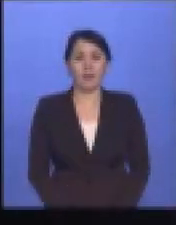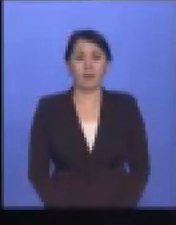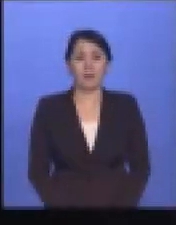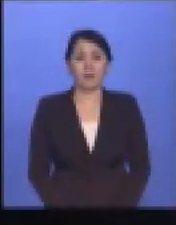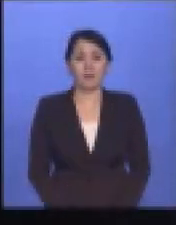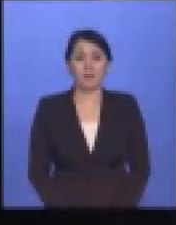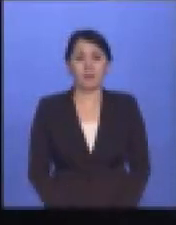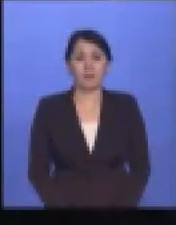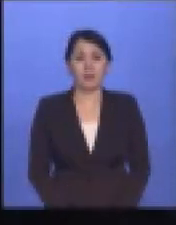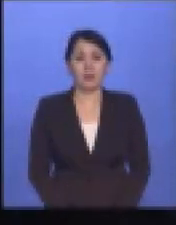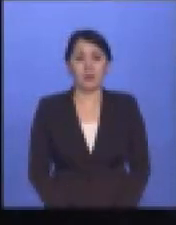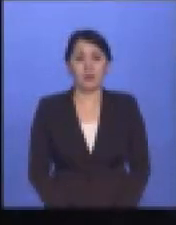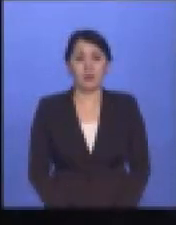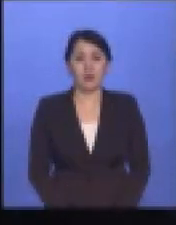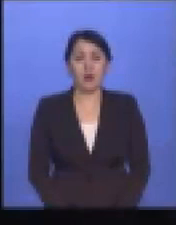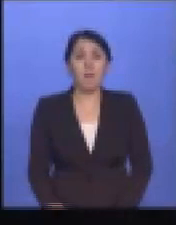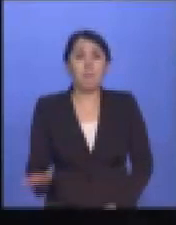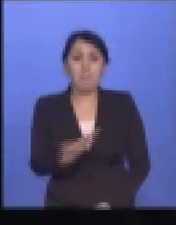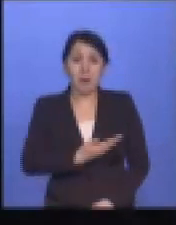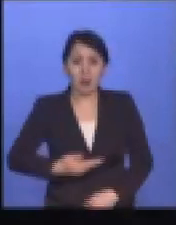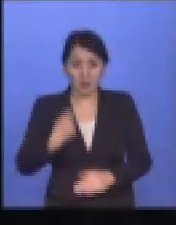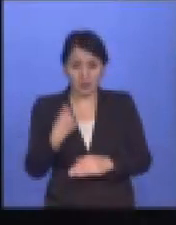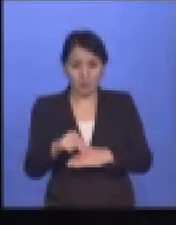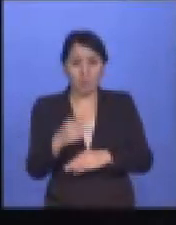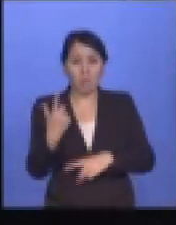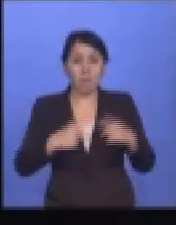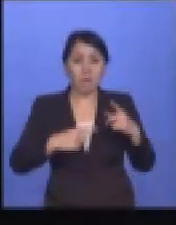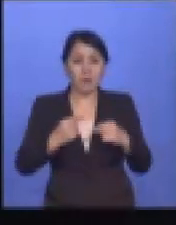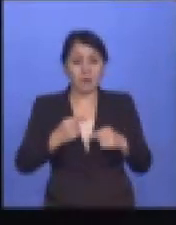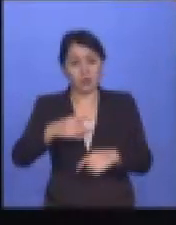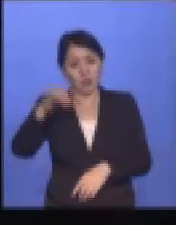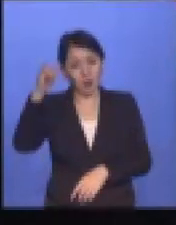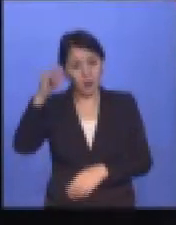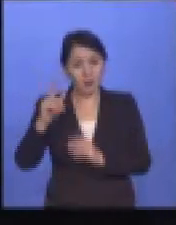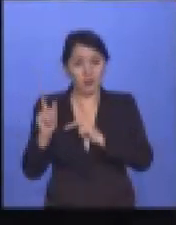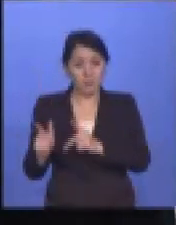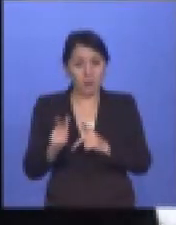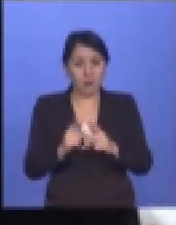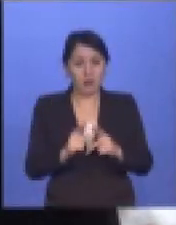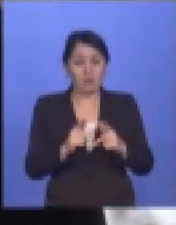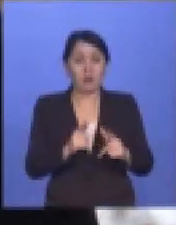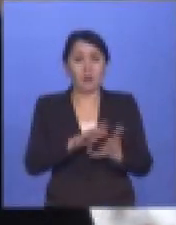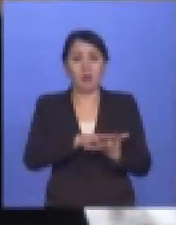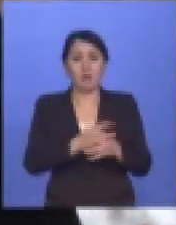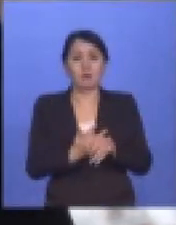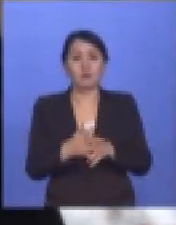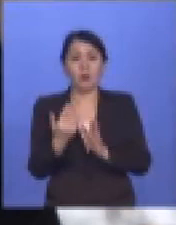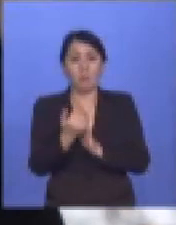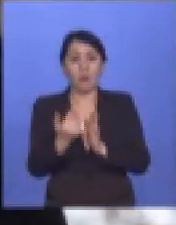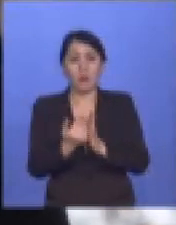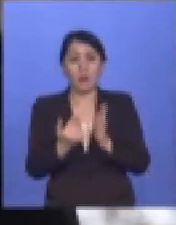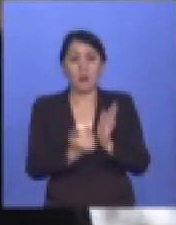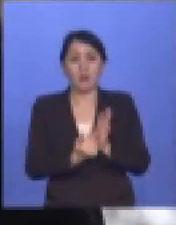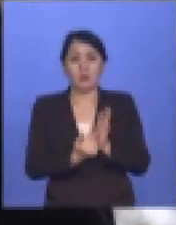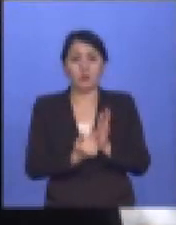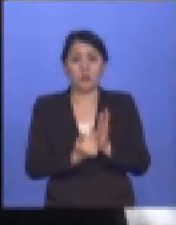отказываемся от вашего молока. Мы его хотим принимать, но мы хотим, чтобы ваши заготовители молока отработали с населением, проработали. Может быть, не